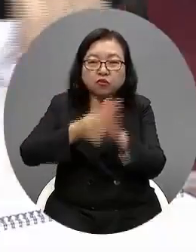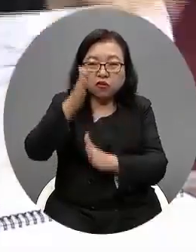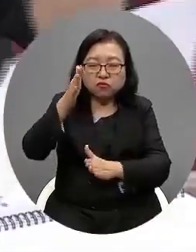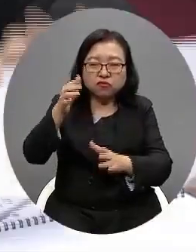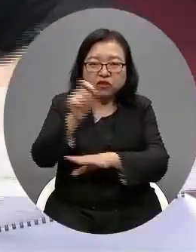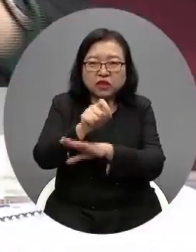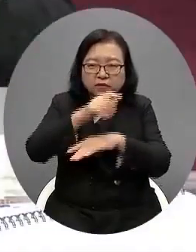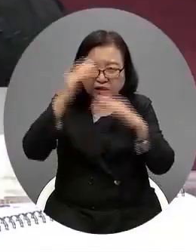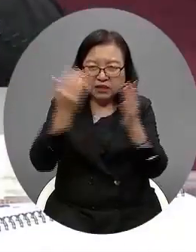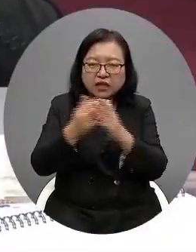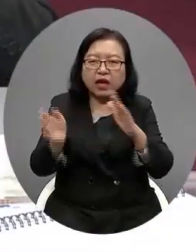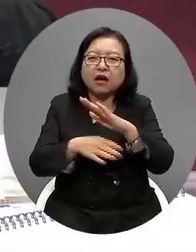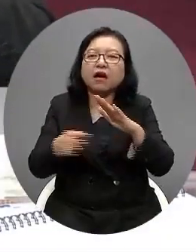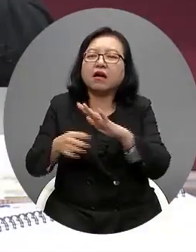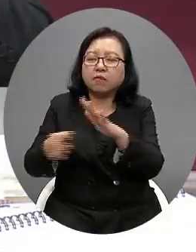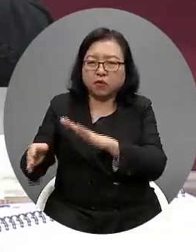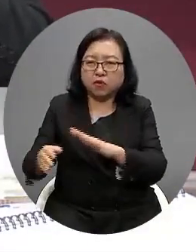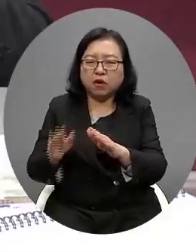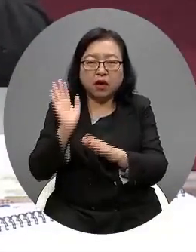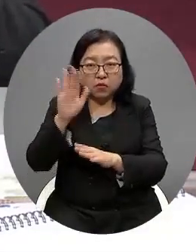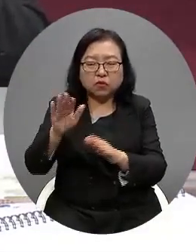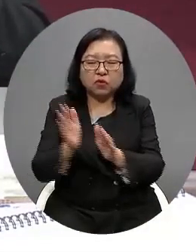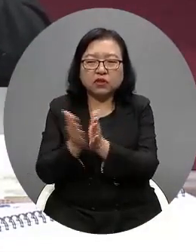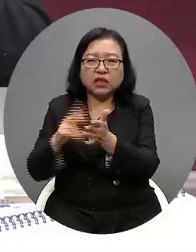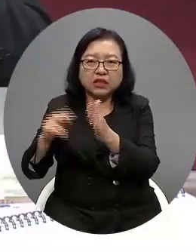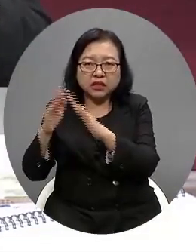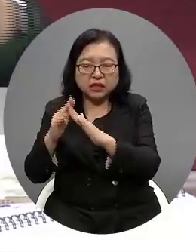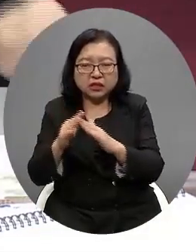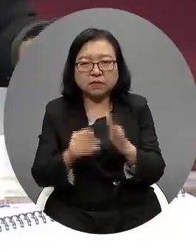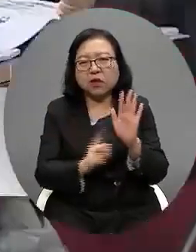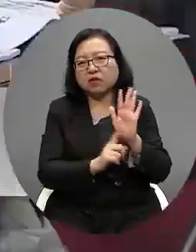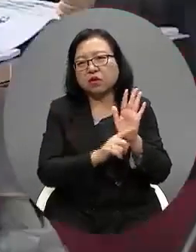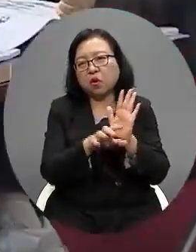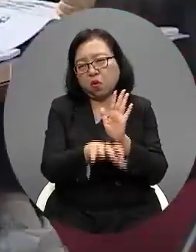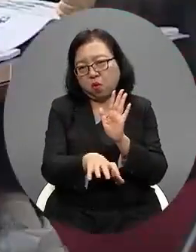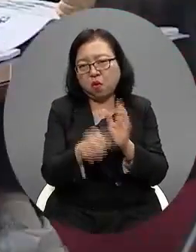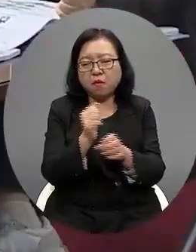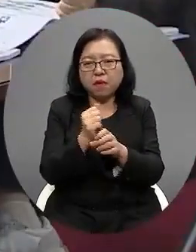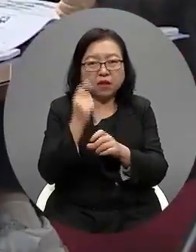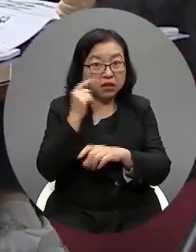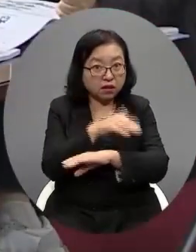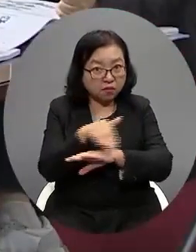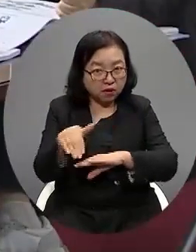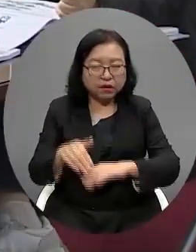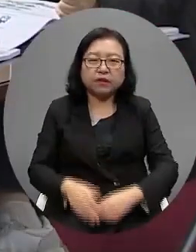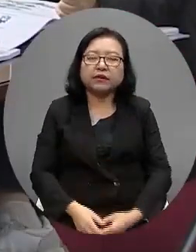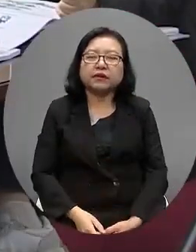비우고 도서관과 전시실 등을 만들 계획으로 다음 달 최종안을 확정할 예정입니다.